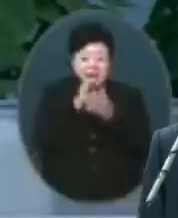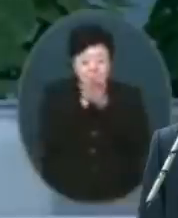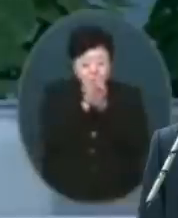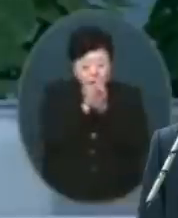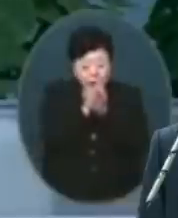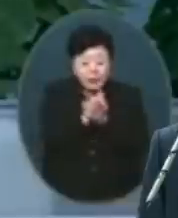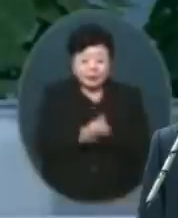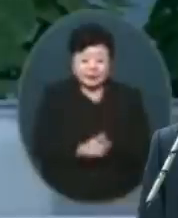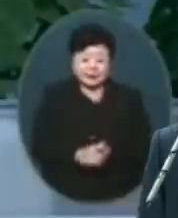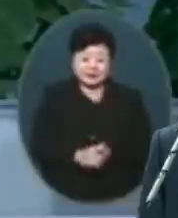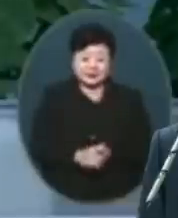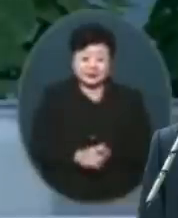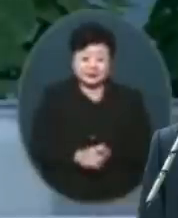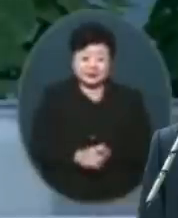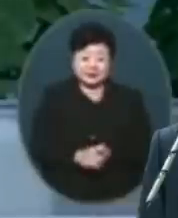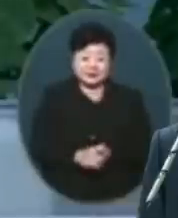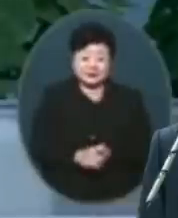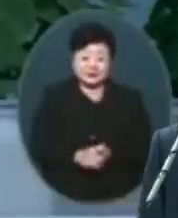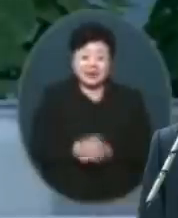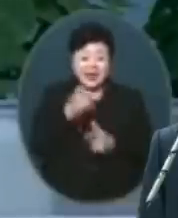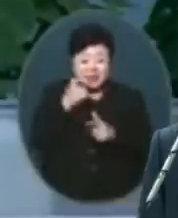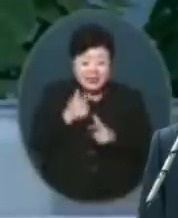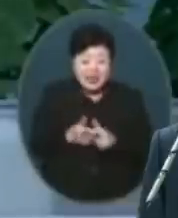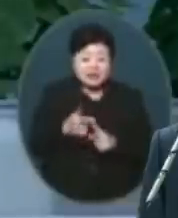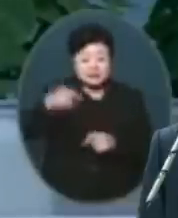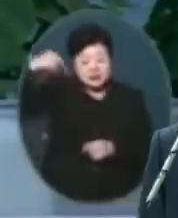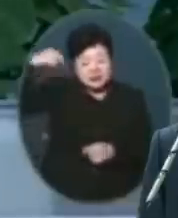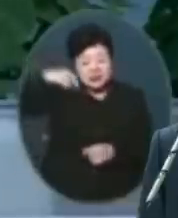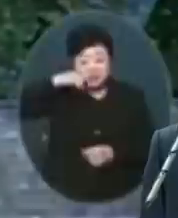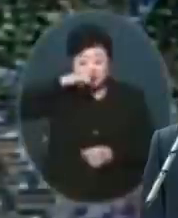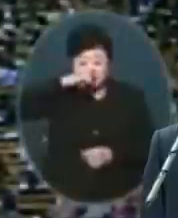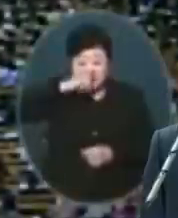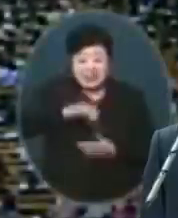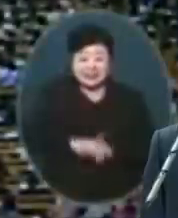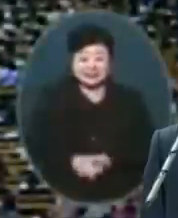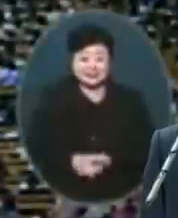기도하면 곁에 계신 예수님을 느낄 수가 있습니다.